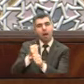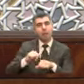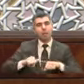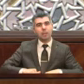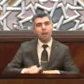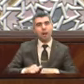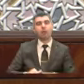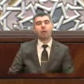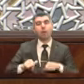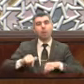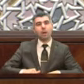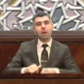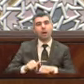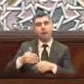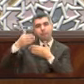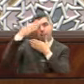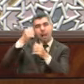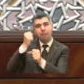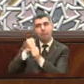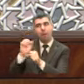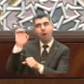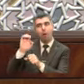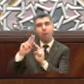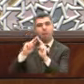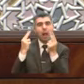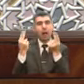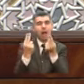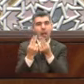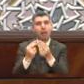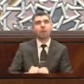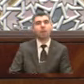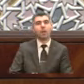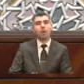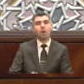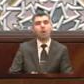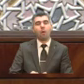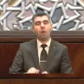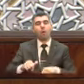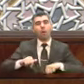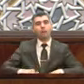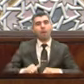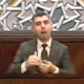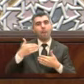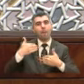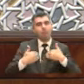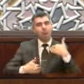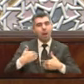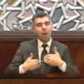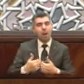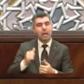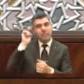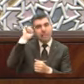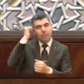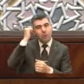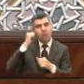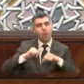بالمغاربة المقيمين بالخارج، التضامن والتنمية الاجتماعية والمساواة والأسرة، التربية الوطنية والتكوين المهني، والتعليم